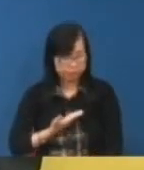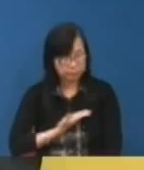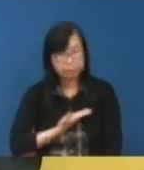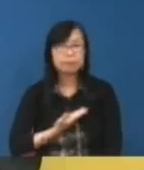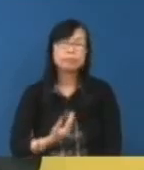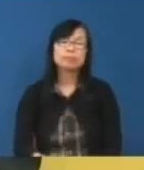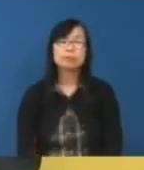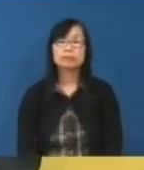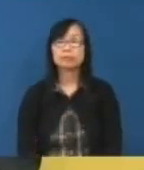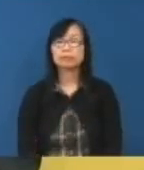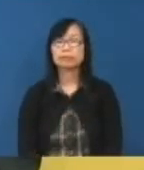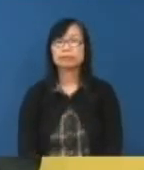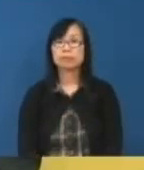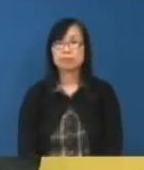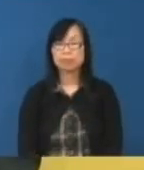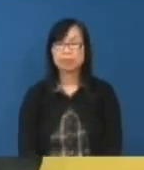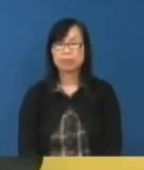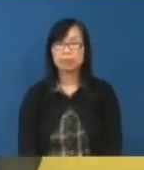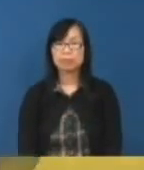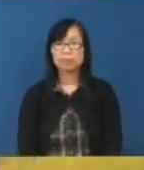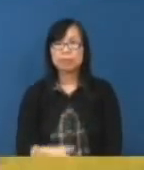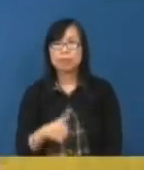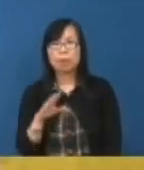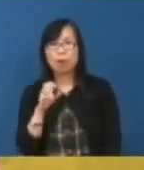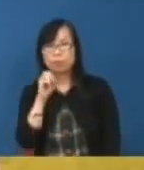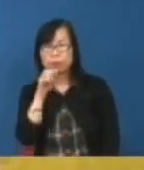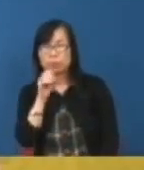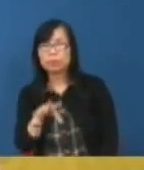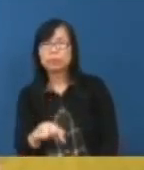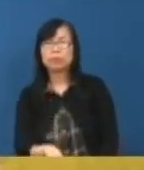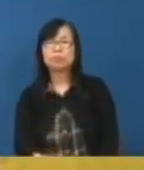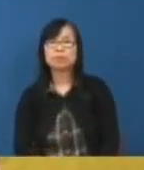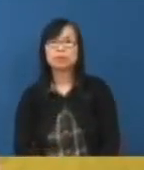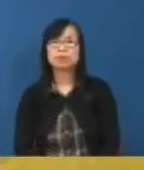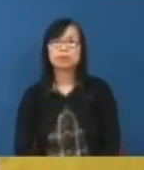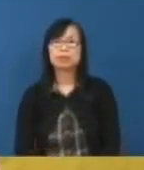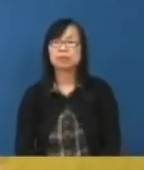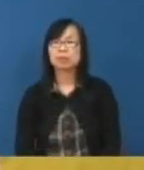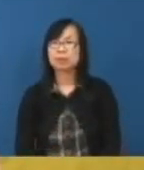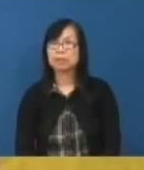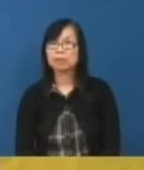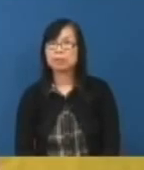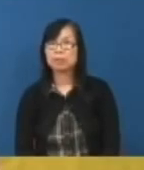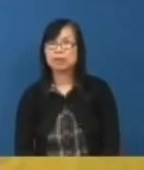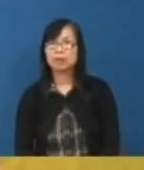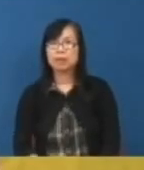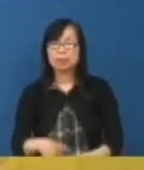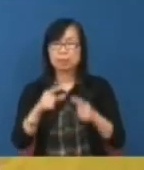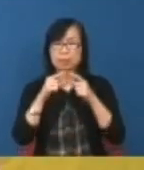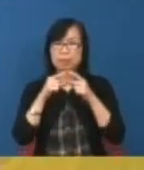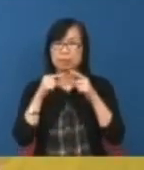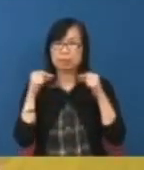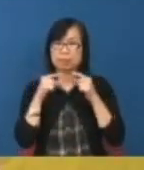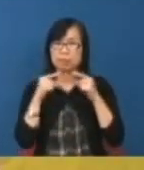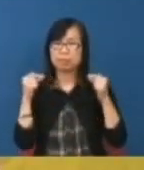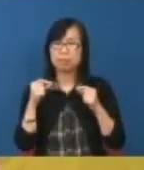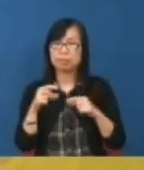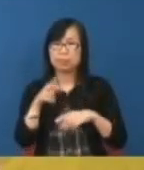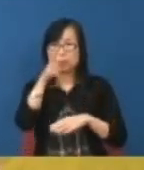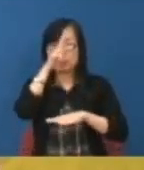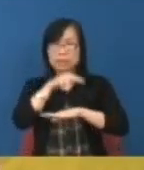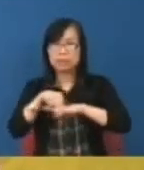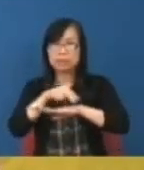咁呢度你其實都講到就係話兩個民仔 跟這個特首施政最大的關係就是說，原來兩個